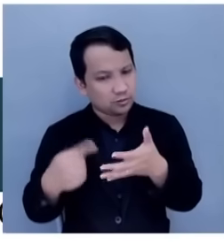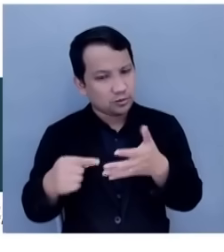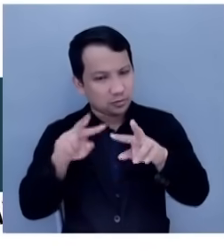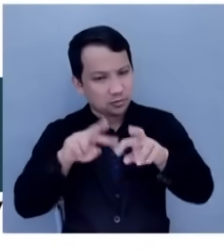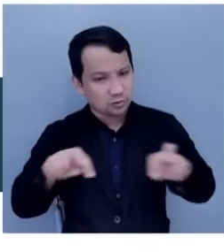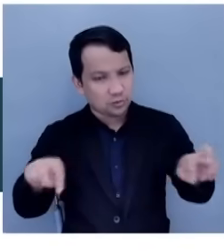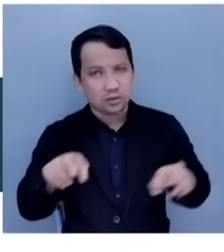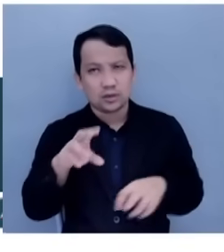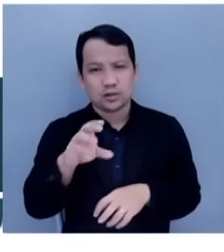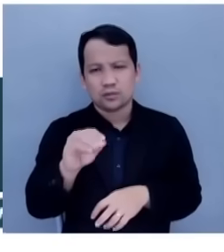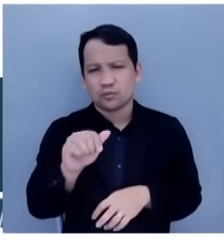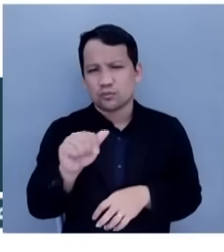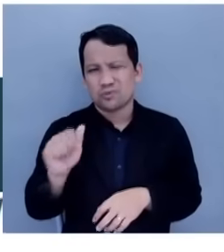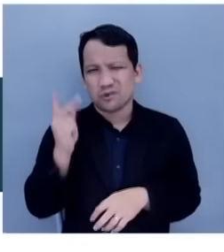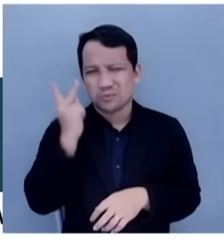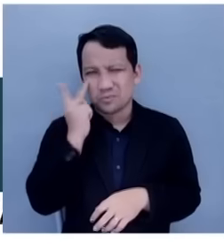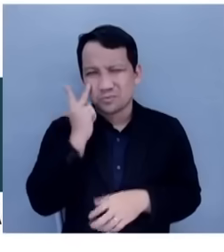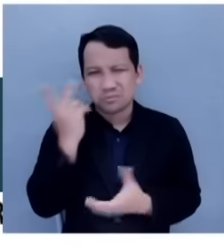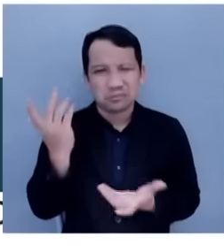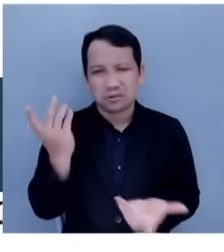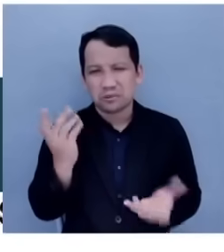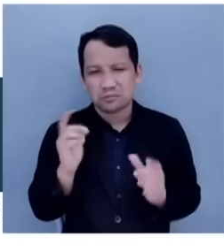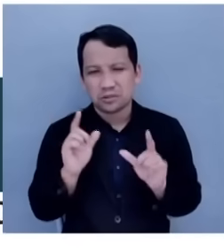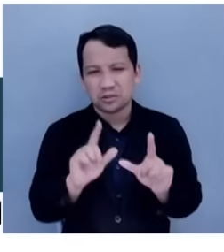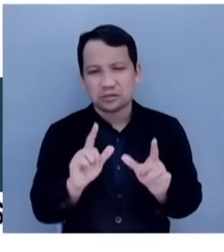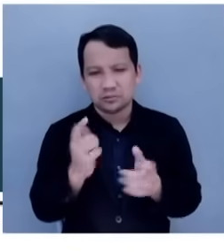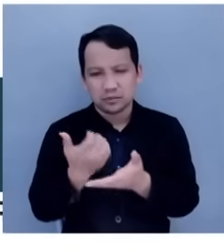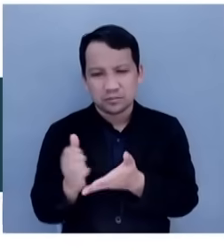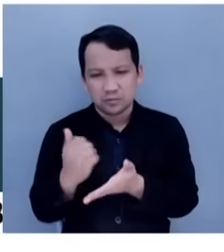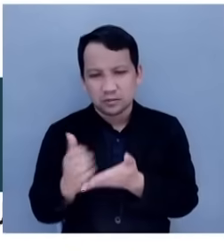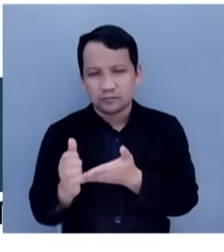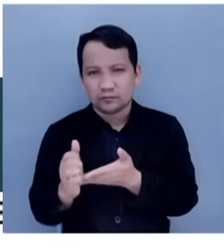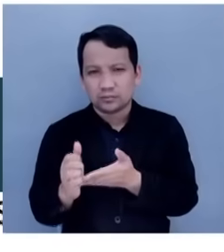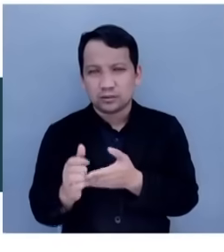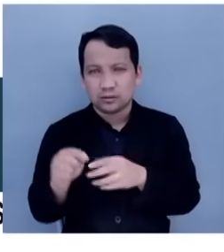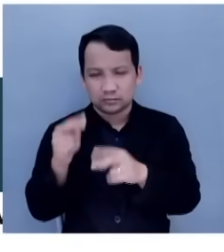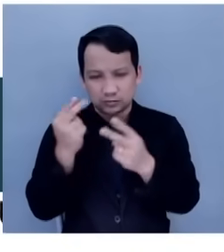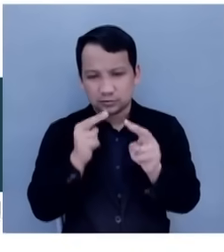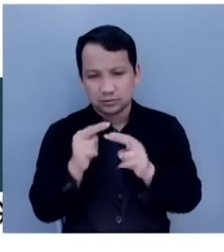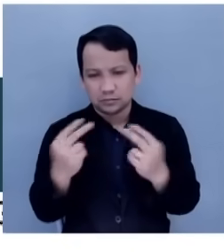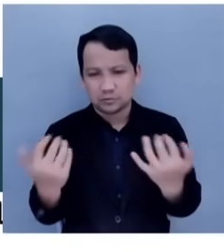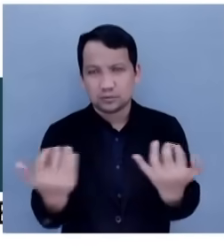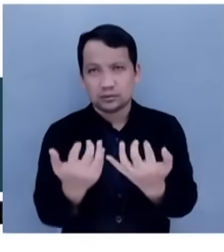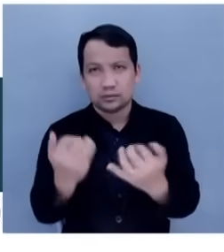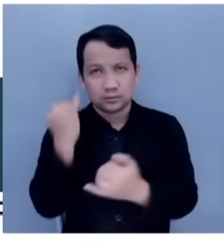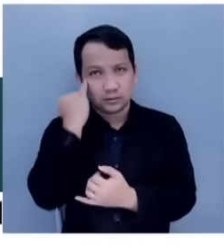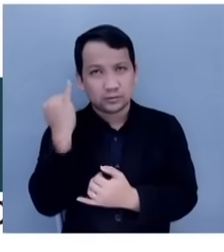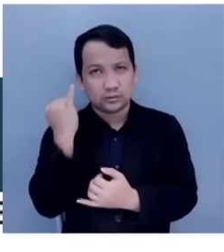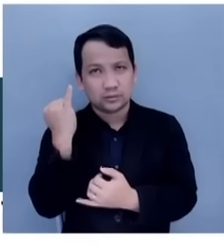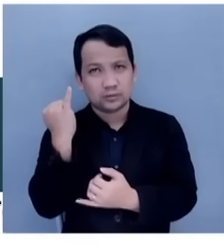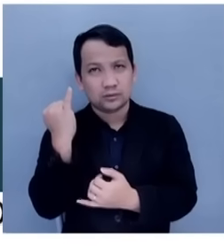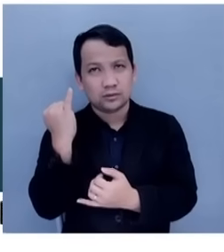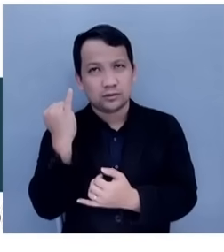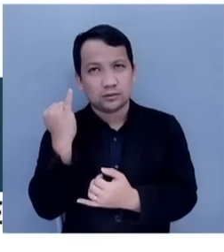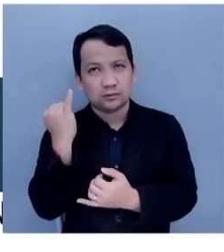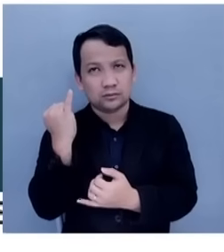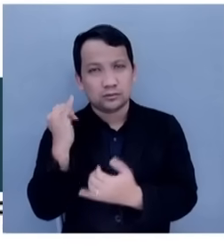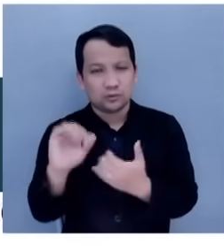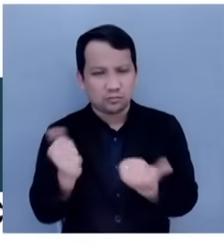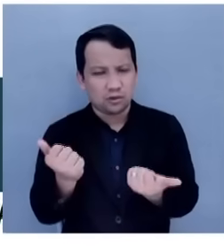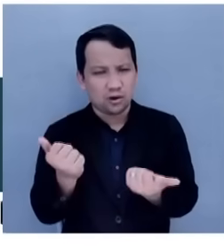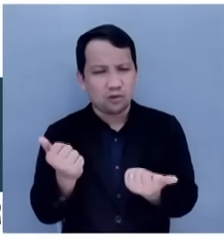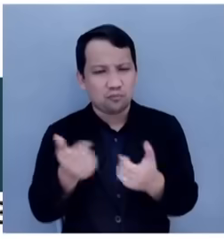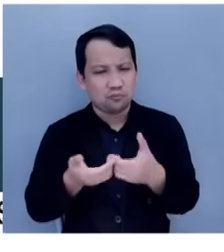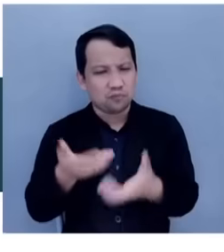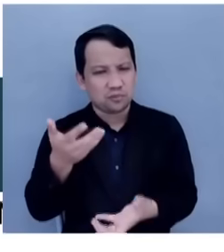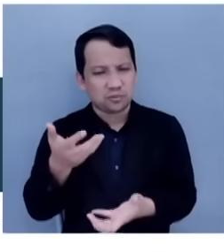COA. Pero ano ho kaya ang pwedeng paglaanan nito? Just to give our viewers sort of an idea as to how much we're